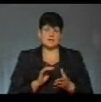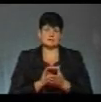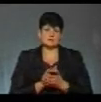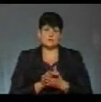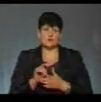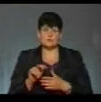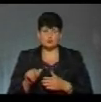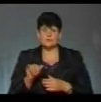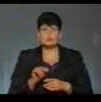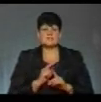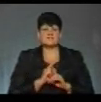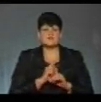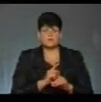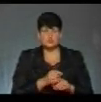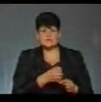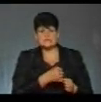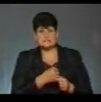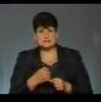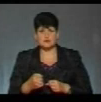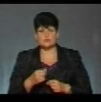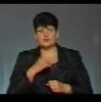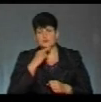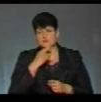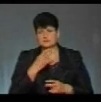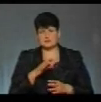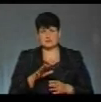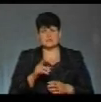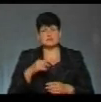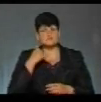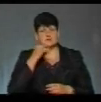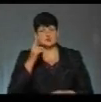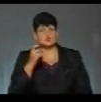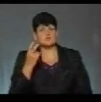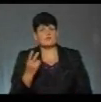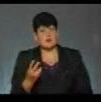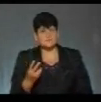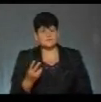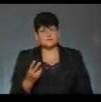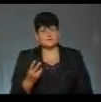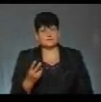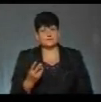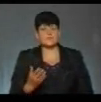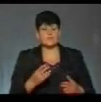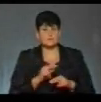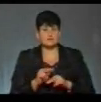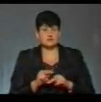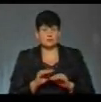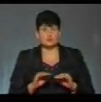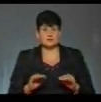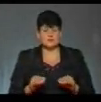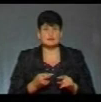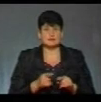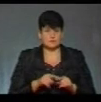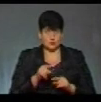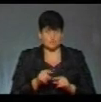люди кудись ведуть, тягнуть, звертати себе увагу, дзвонити 102 телефон. Якщо ми навчимо дітей таких алгоритм